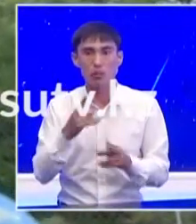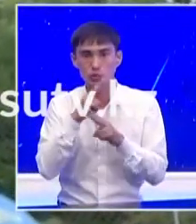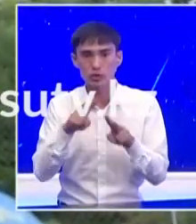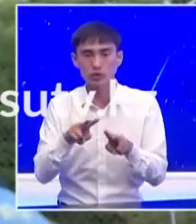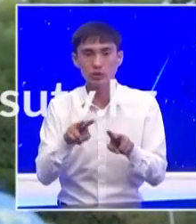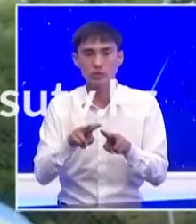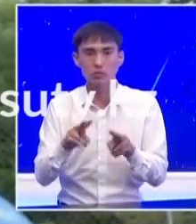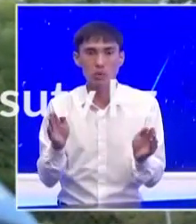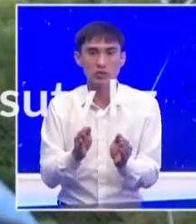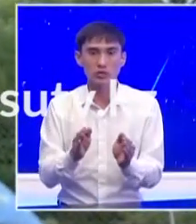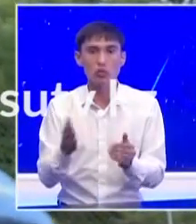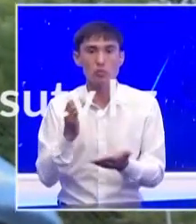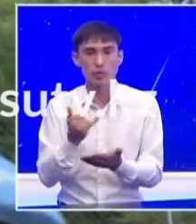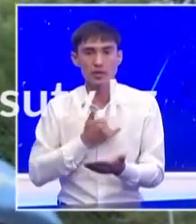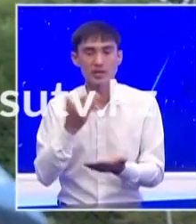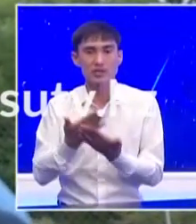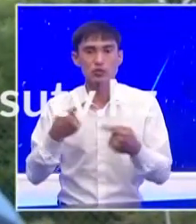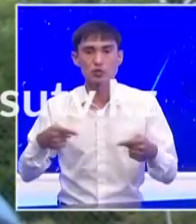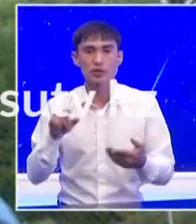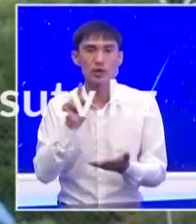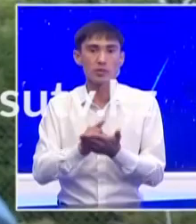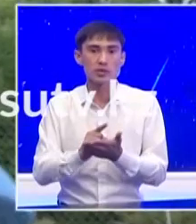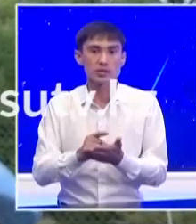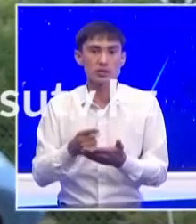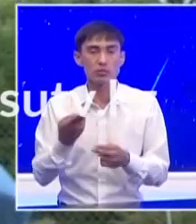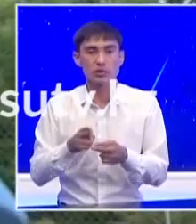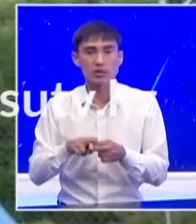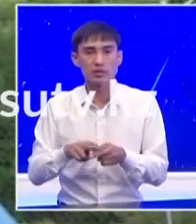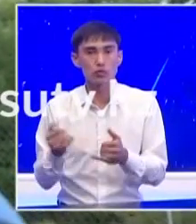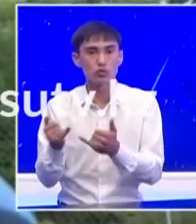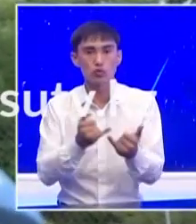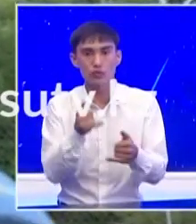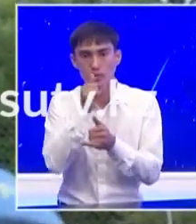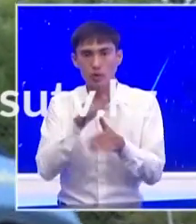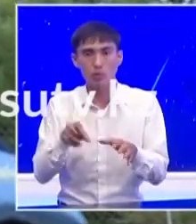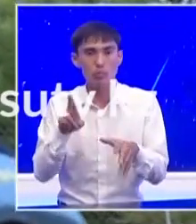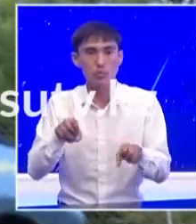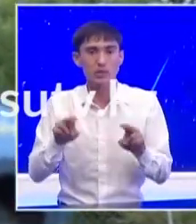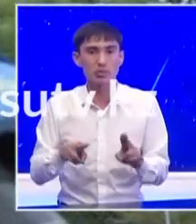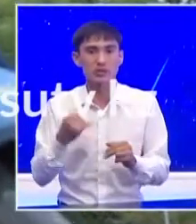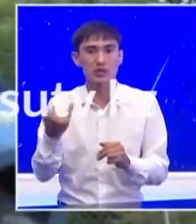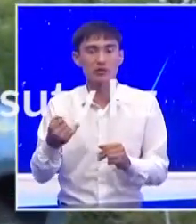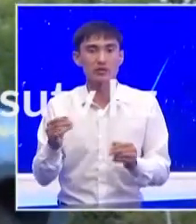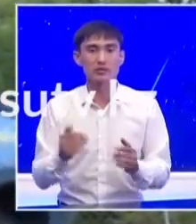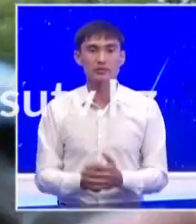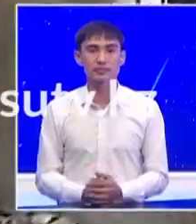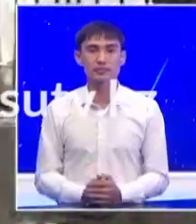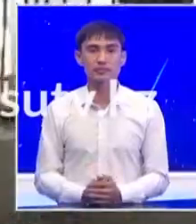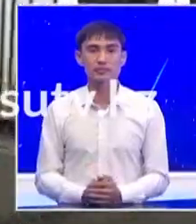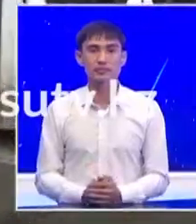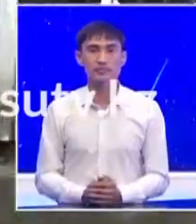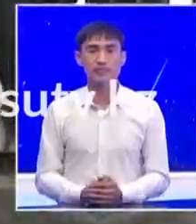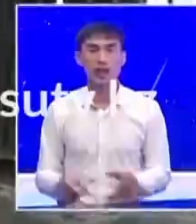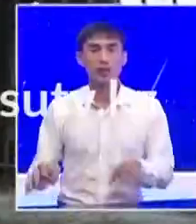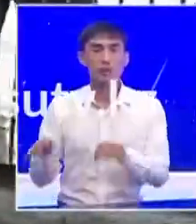за малышом. К тому же у меня есть другие прямые обязанности. Более того, данные условия не подходят для безопасности и комфорта олененка.